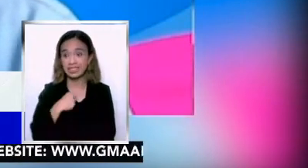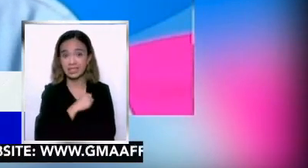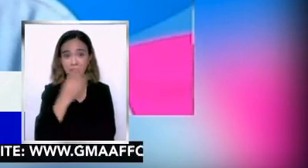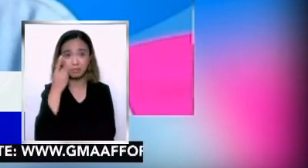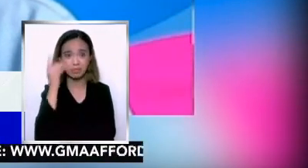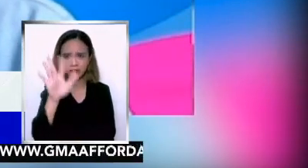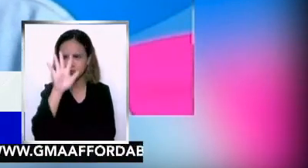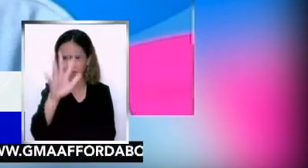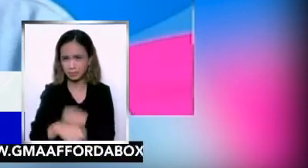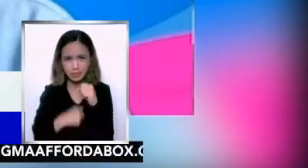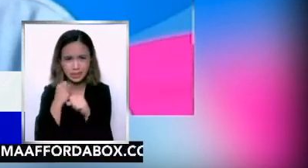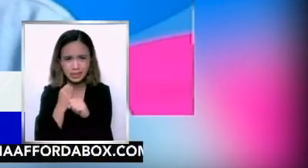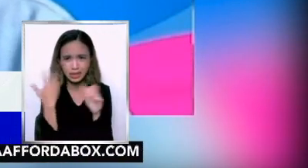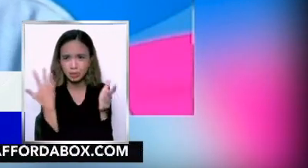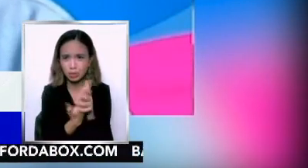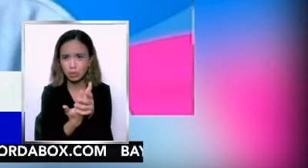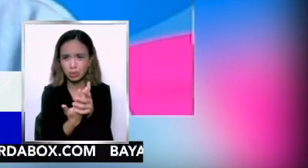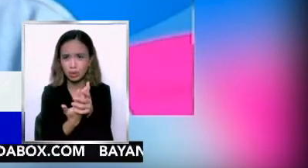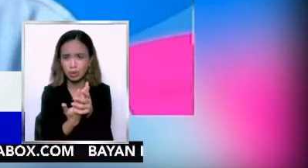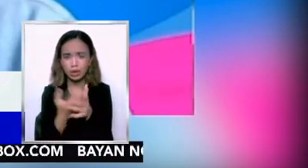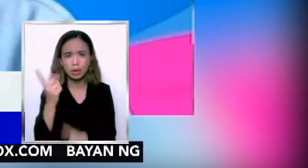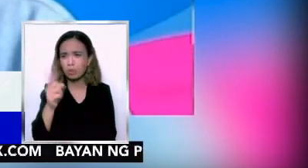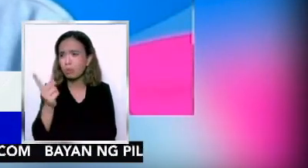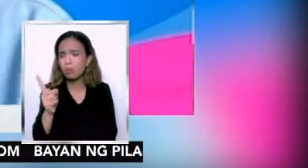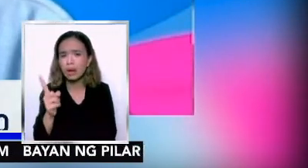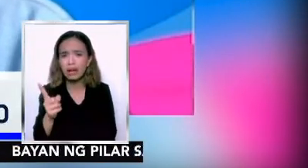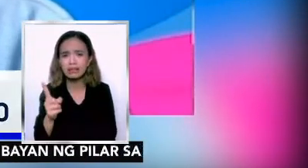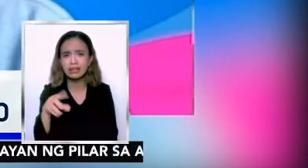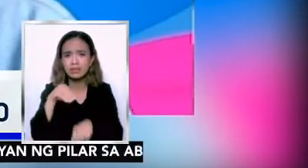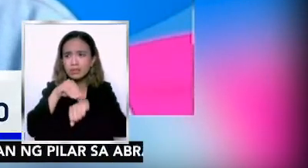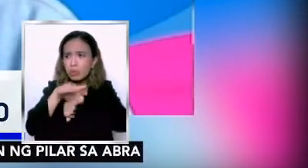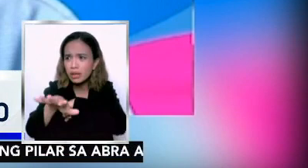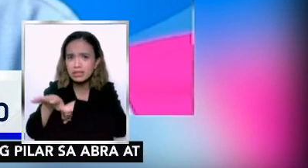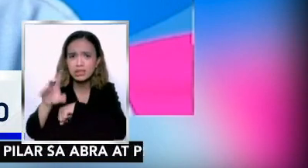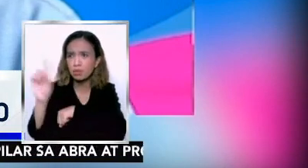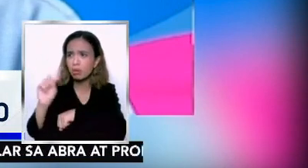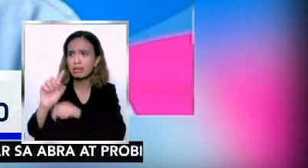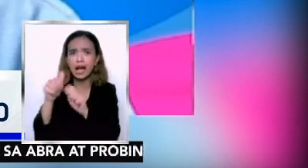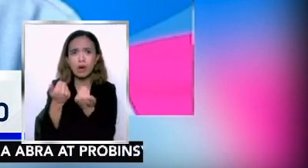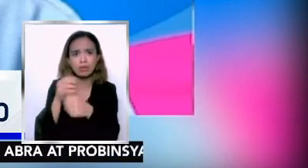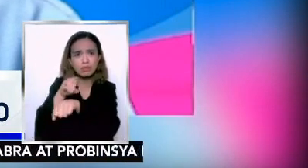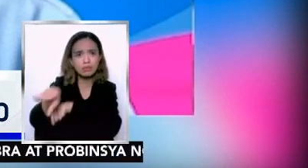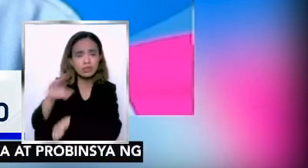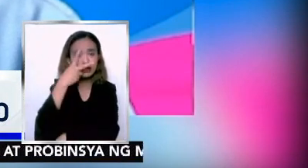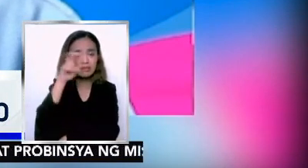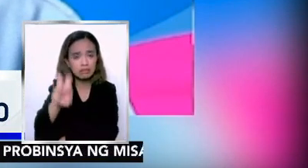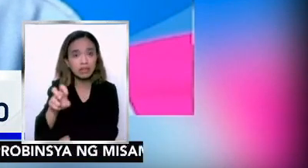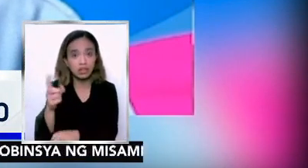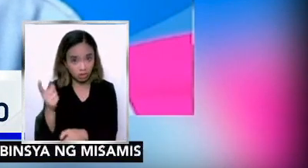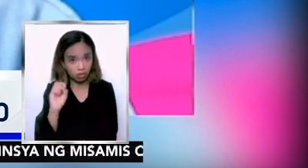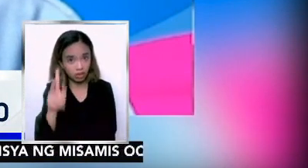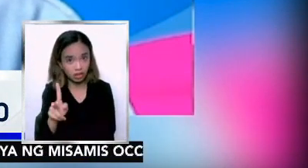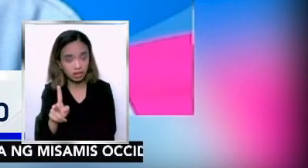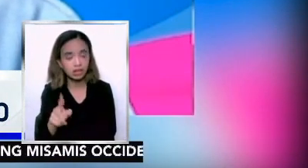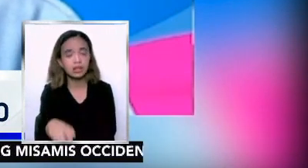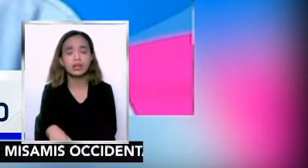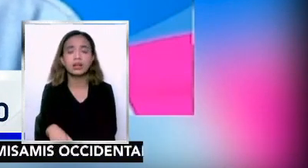nakakulong. Ano pang hold niya? Ano pang influence niya sa mga testigo na to? No?